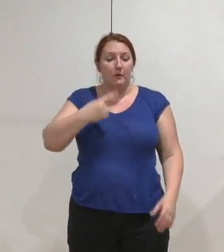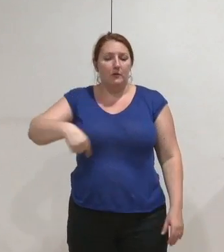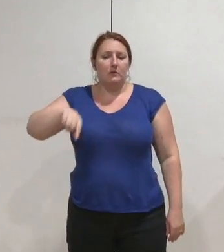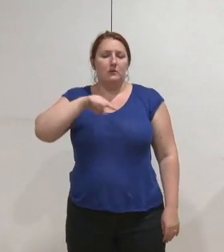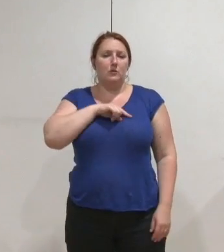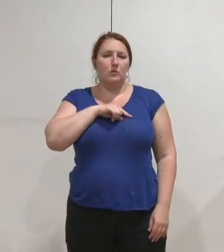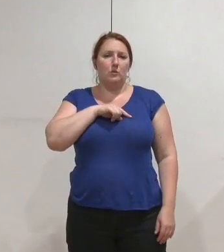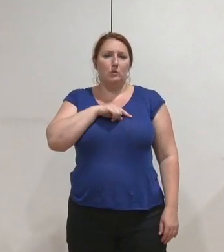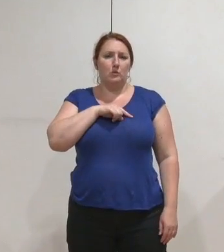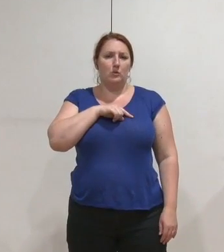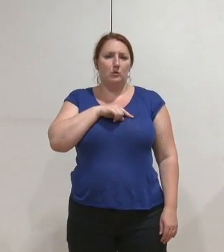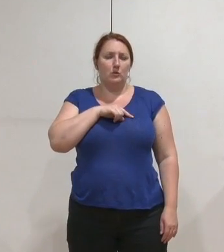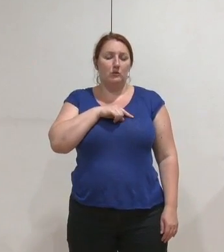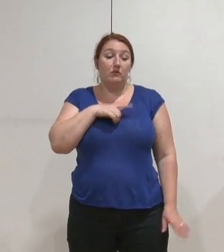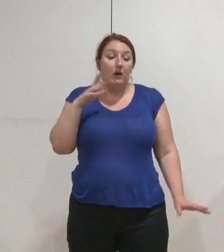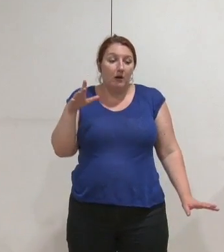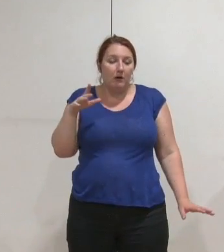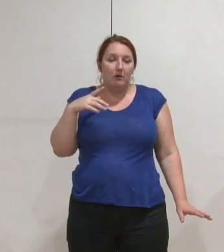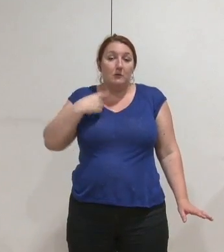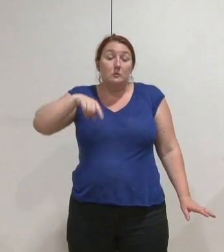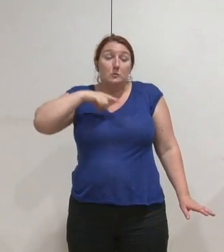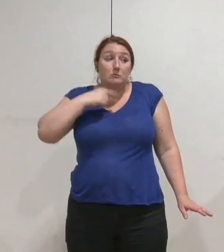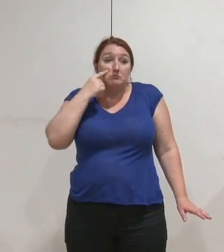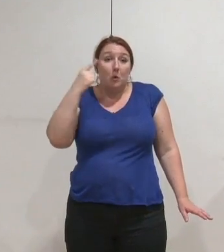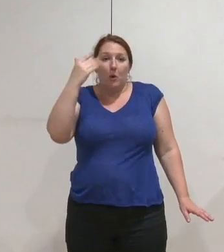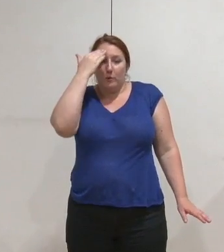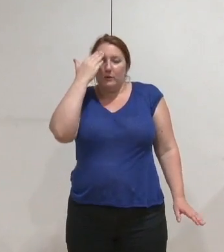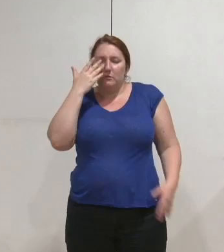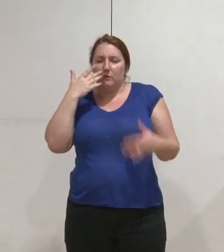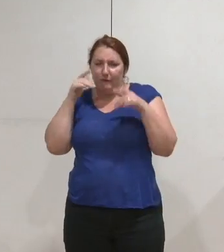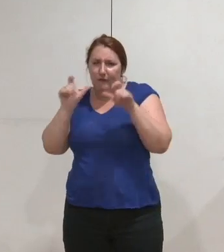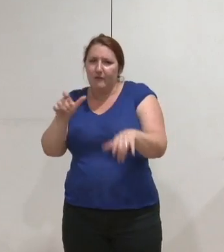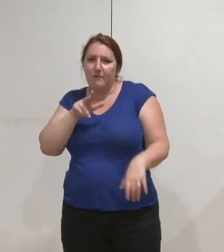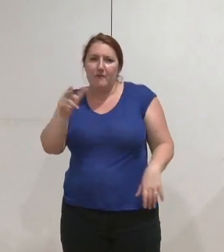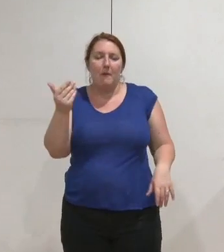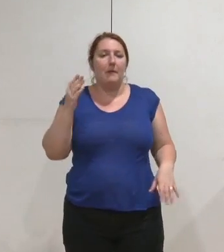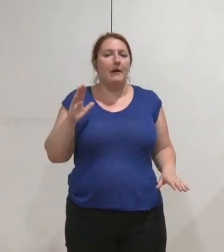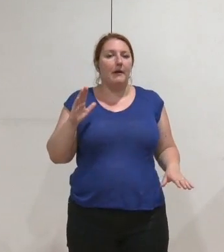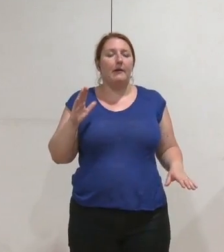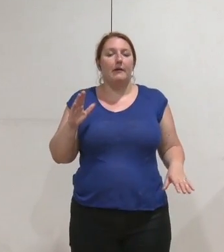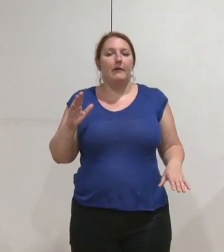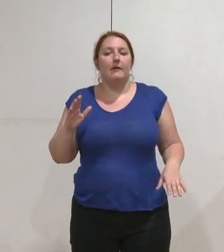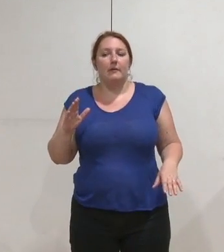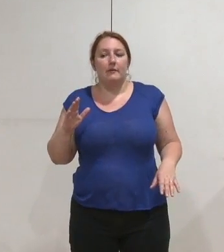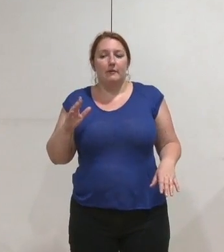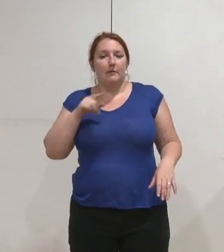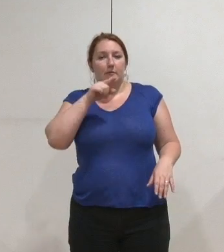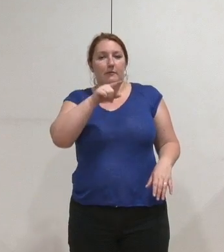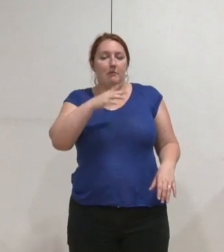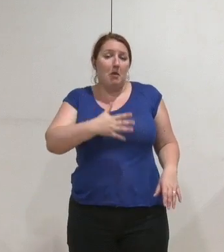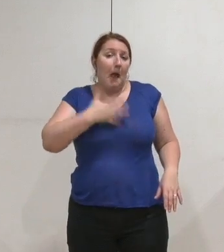connaissons enfin que nous pensons connaître on va vérifier votre attachement à des éléments